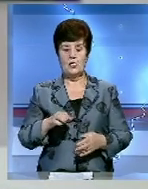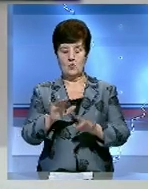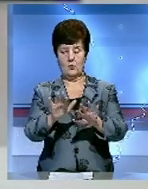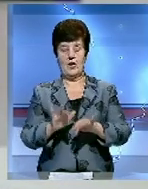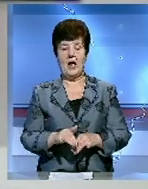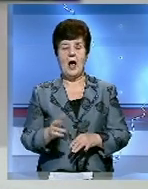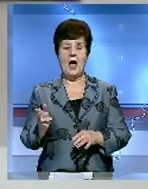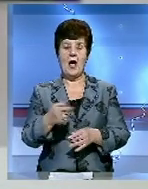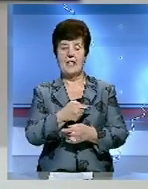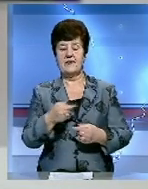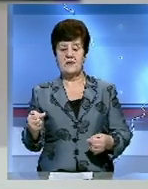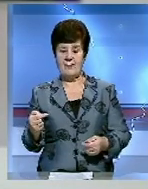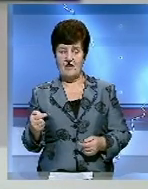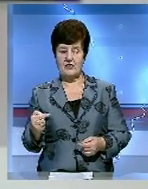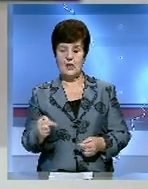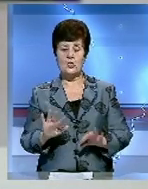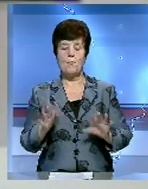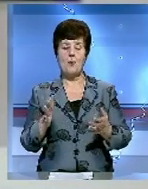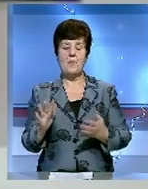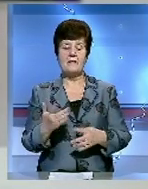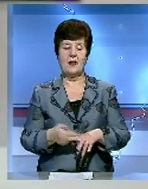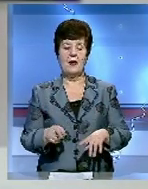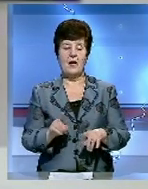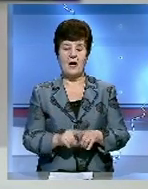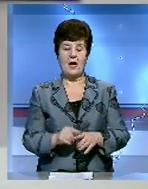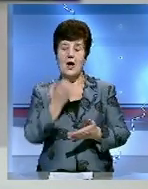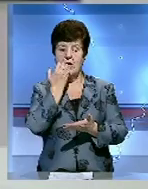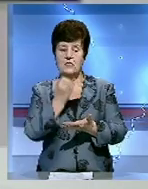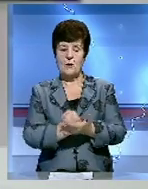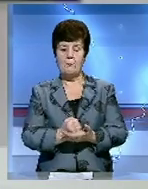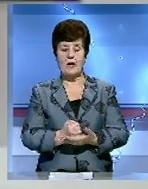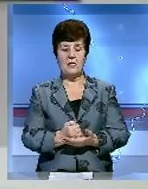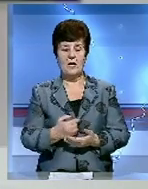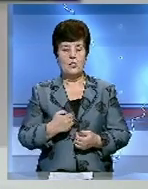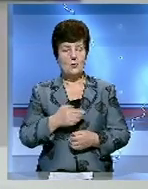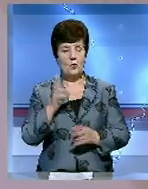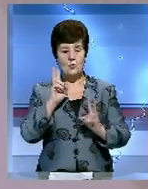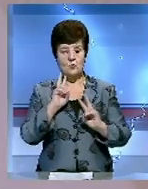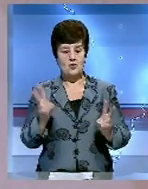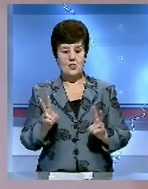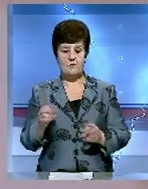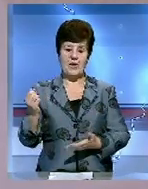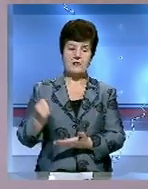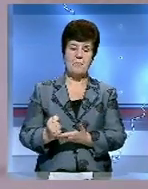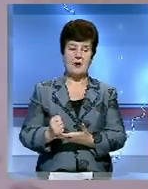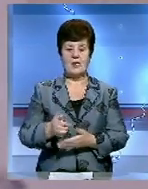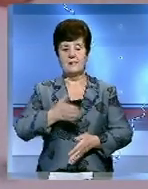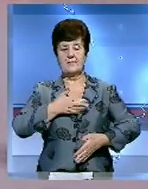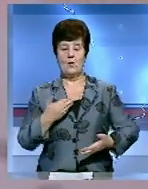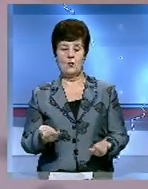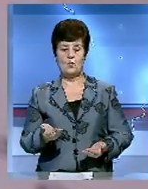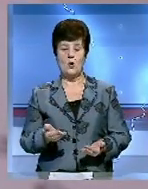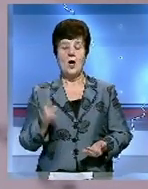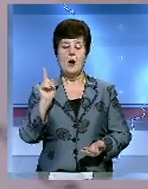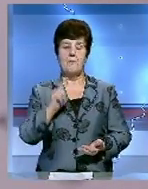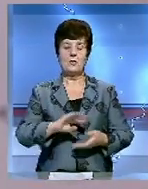dezavantajele că în momentul când aplicăm ștampila, noi nu simțim dacă s-a aplicat sau nu. Și dacă pentru cei cu probleme